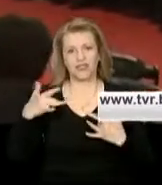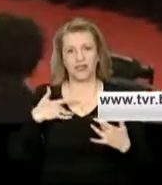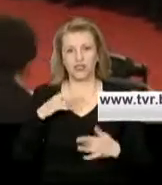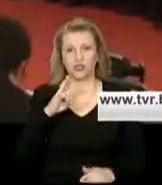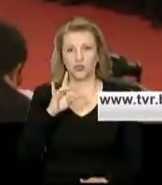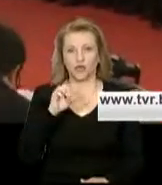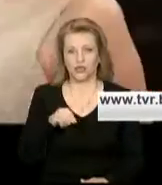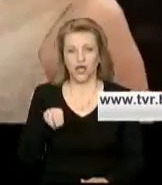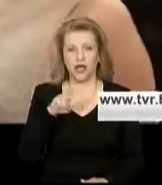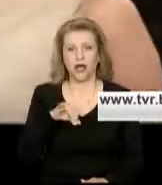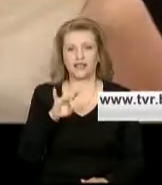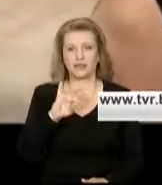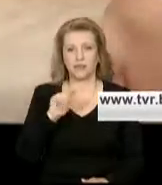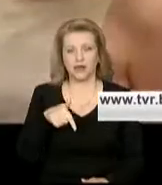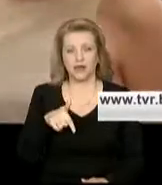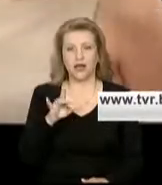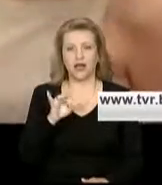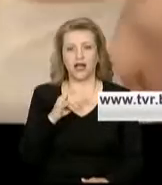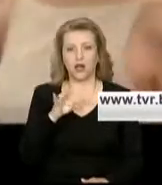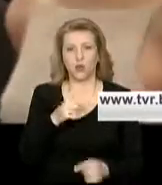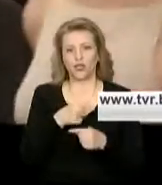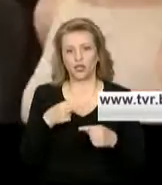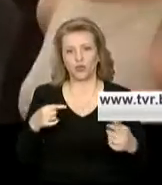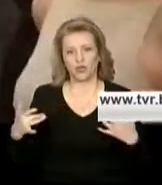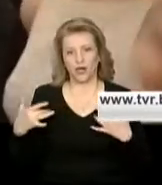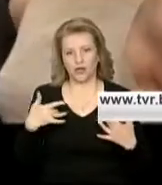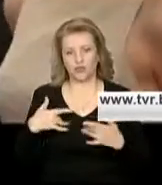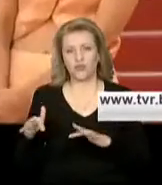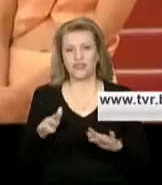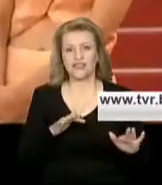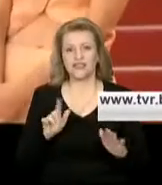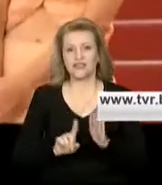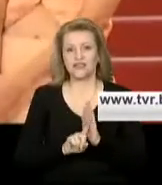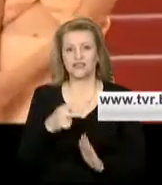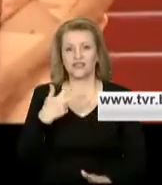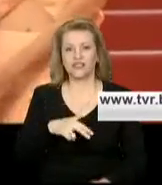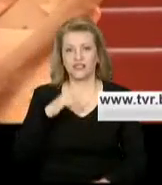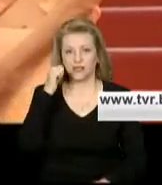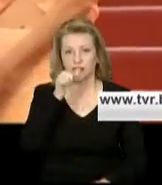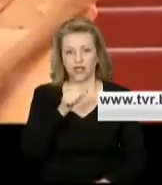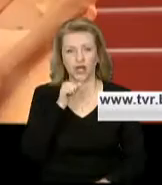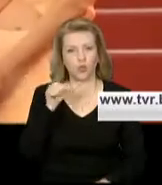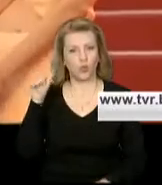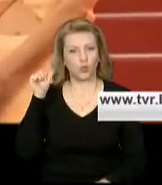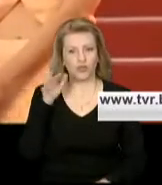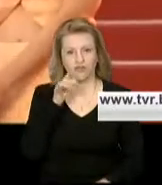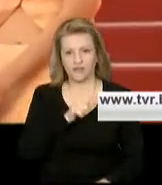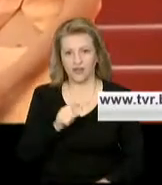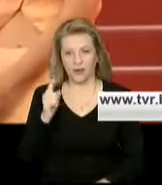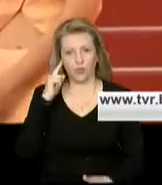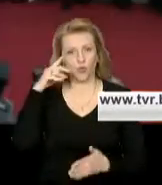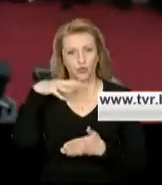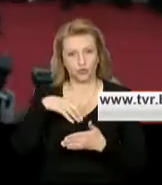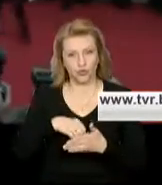Кристен Стюарт, Джейси Айзенберг, Стив Карелл и другие. Действие мелодрамы разворачивается в 30-х годах прошлого века. По сюжету